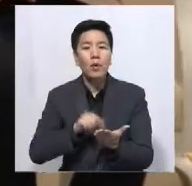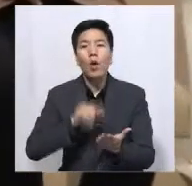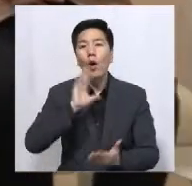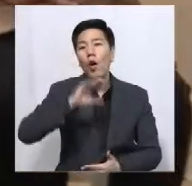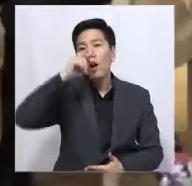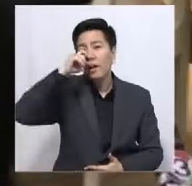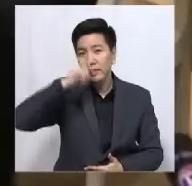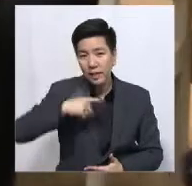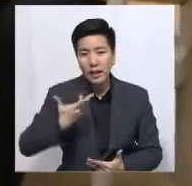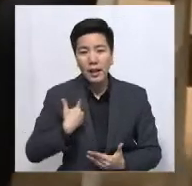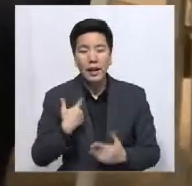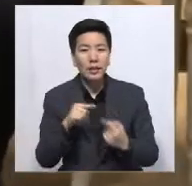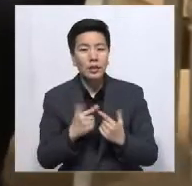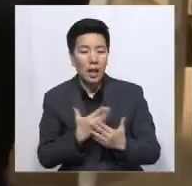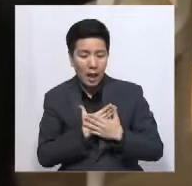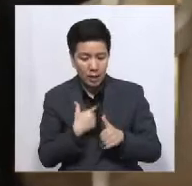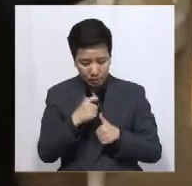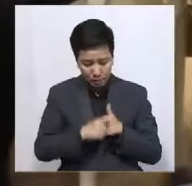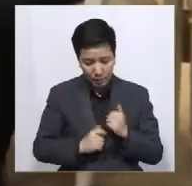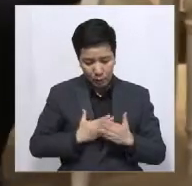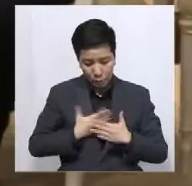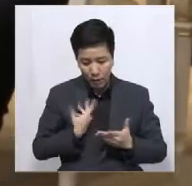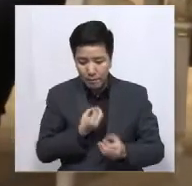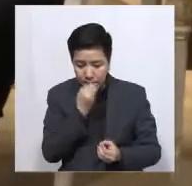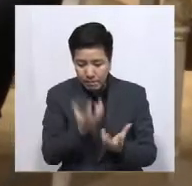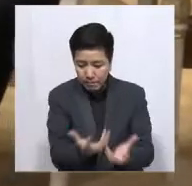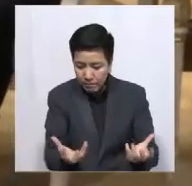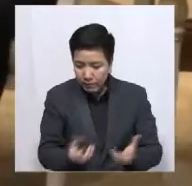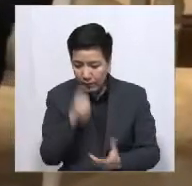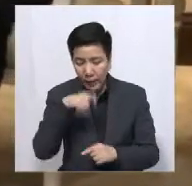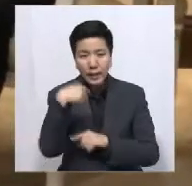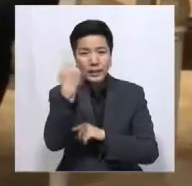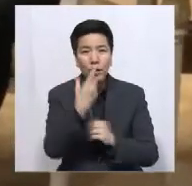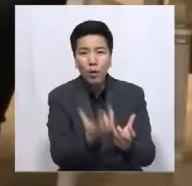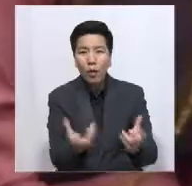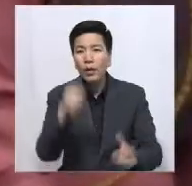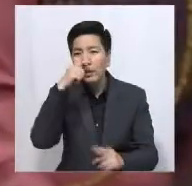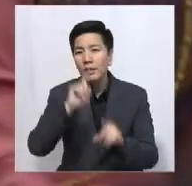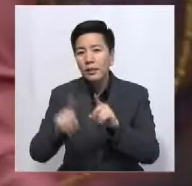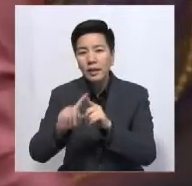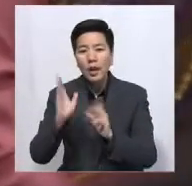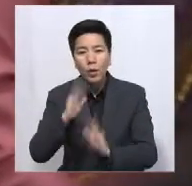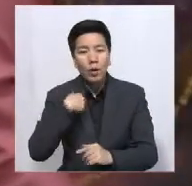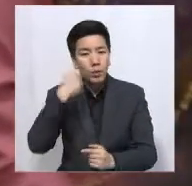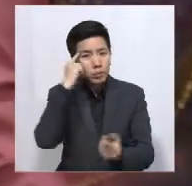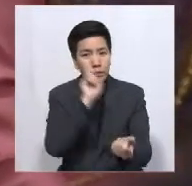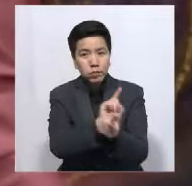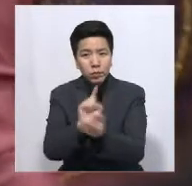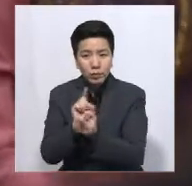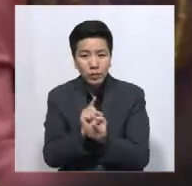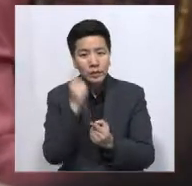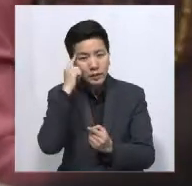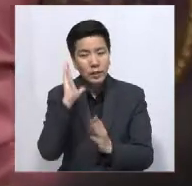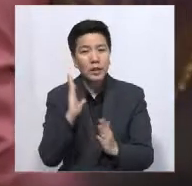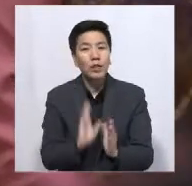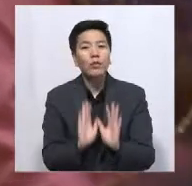ของไทยทั้งการรักนวลสงวนตัวอาหารไทยสถานที่ท่องเที่ยวให้เป็นที่รู้จักของคนรุ่นใหม่เพื่อที่จะได้ช่วยการ